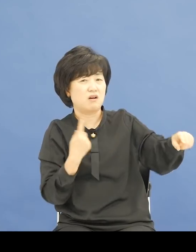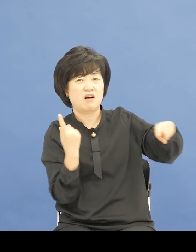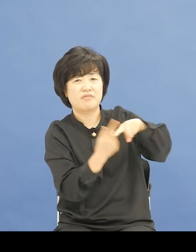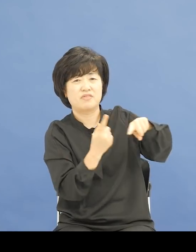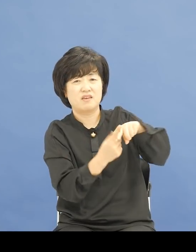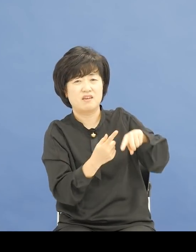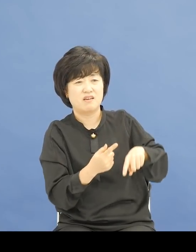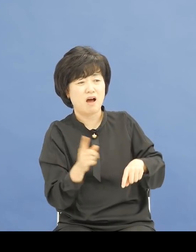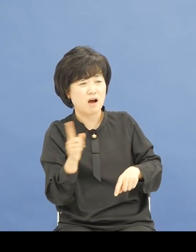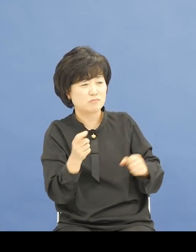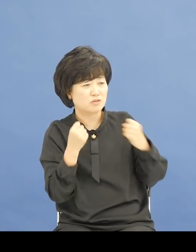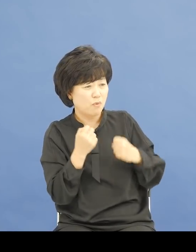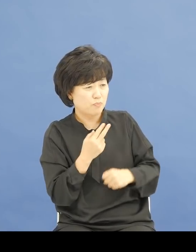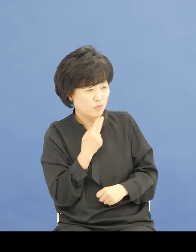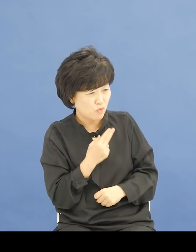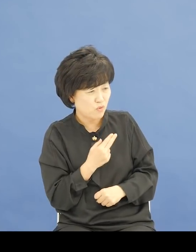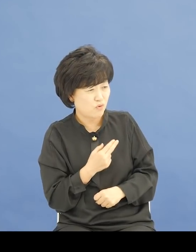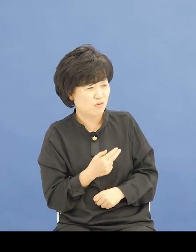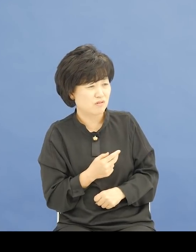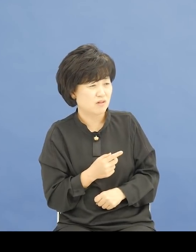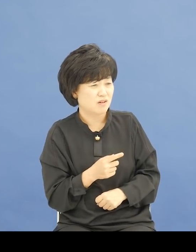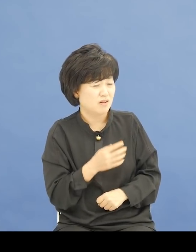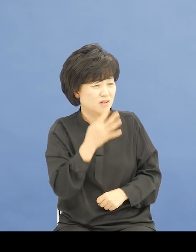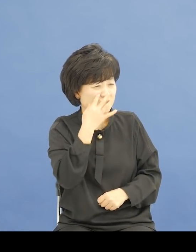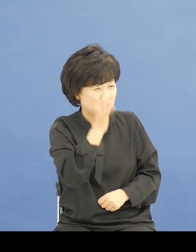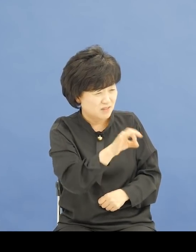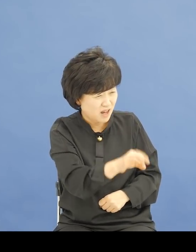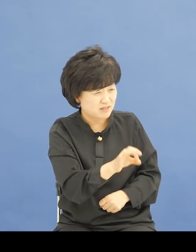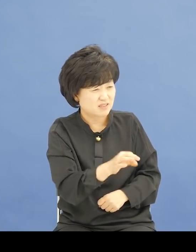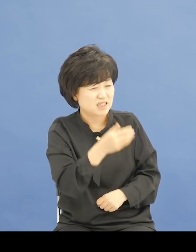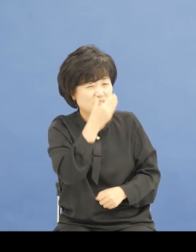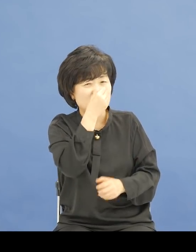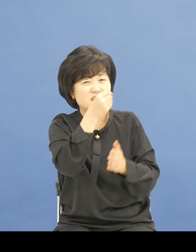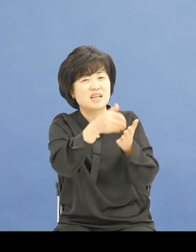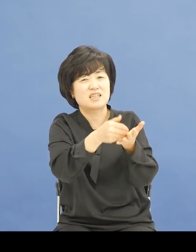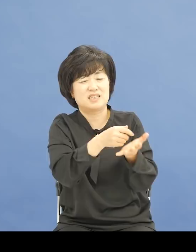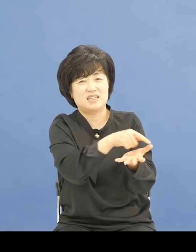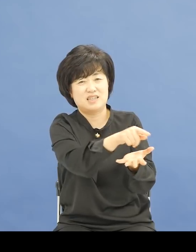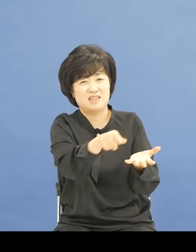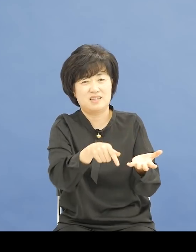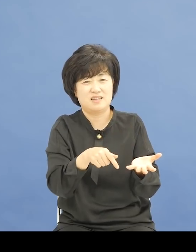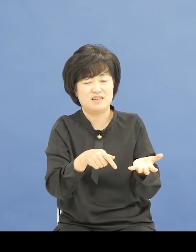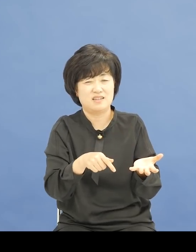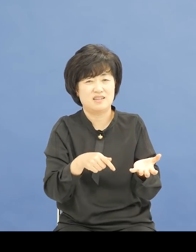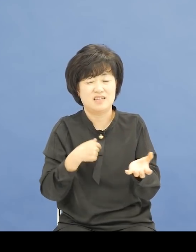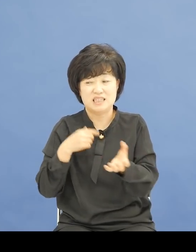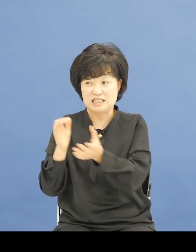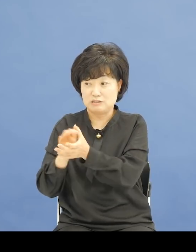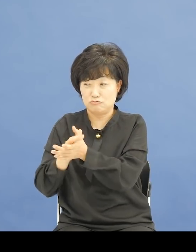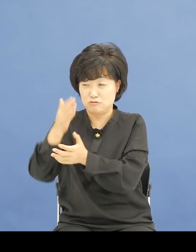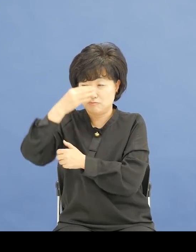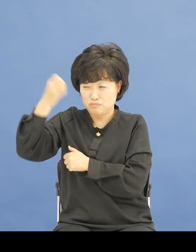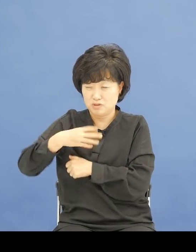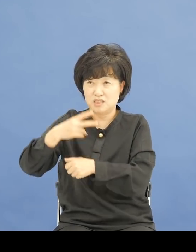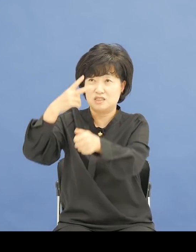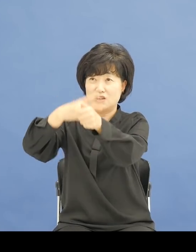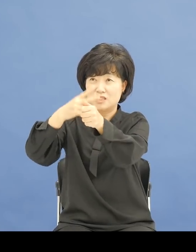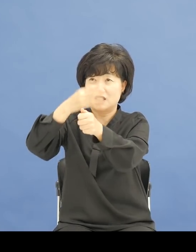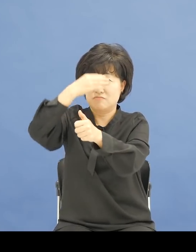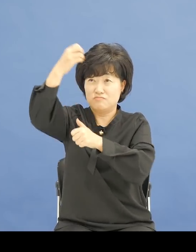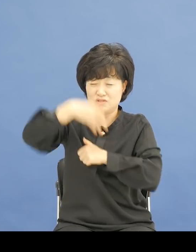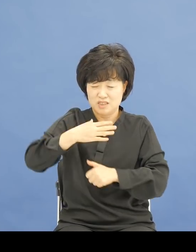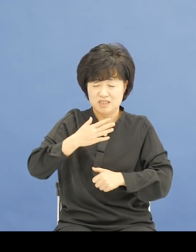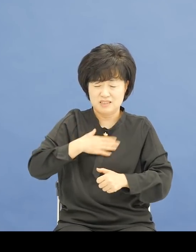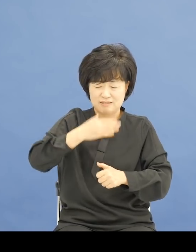무력하고 아무것도 할 수 없고 근데 제가 너무 속상했던 거는요 친구들의 무시, 선생님들의